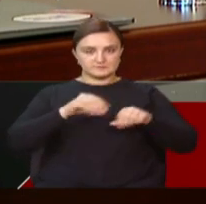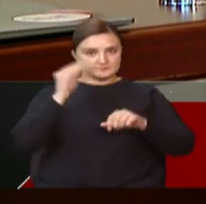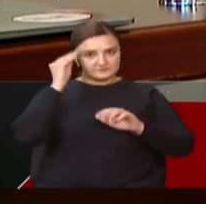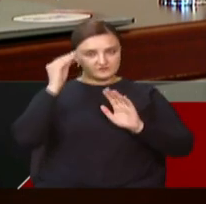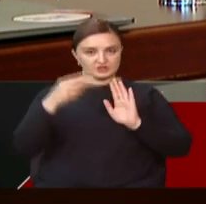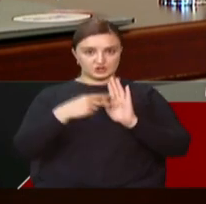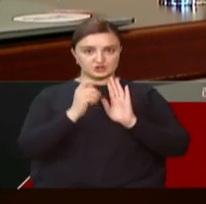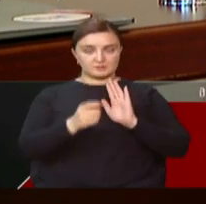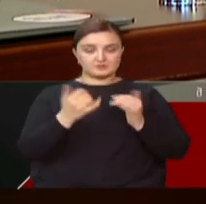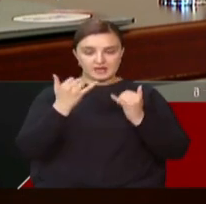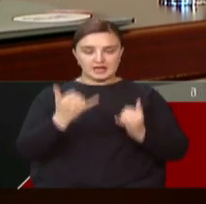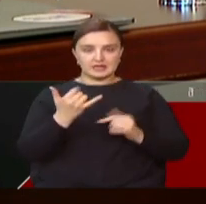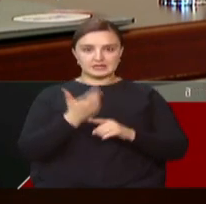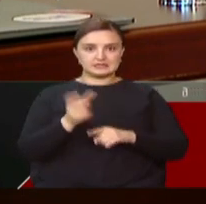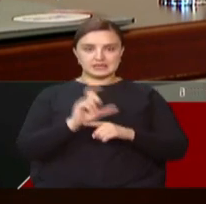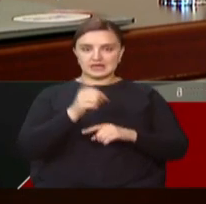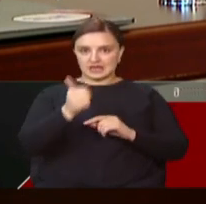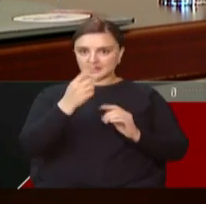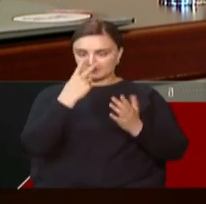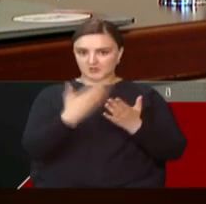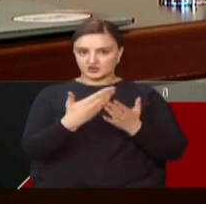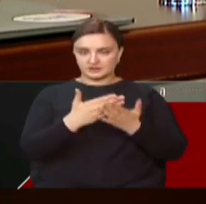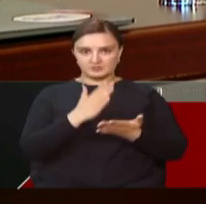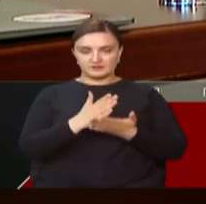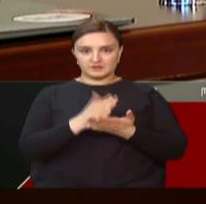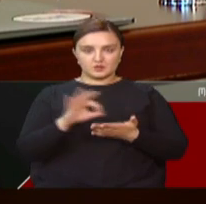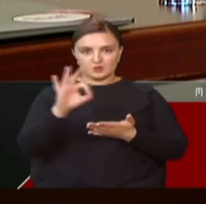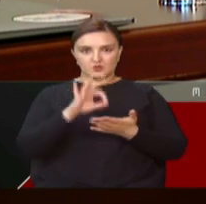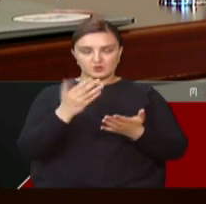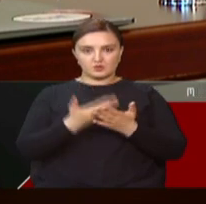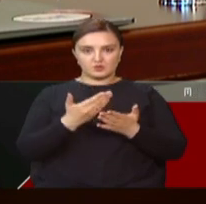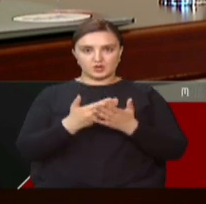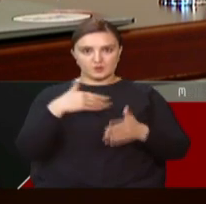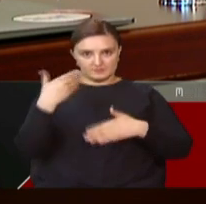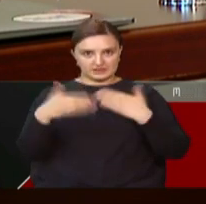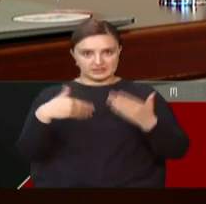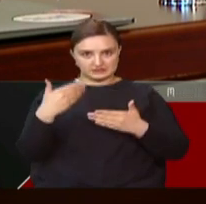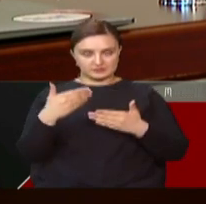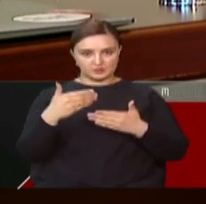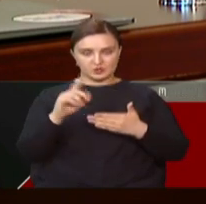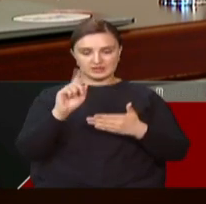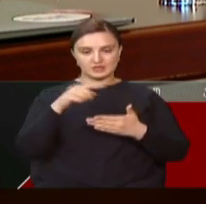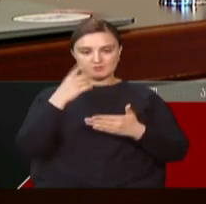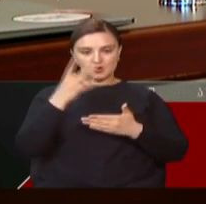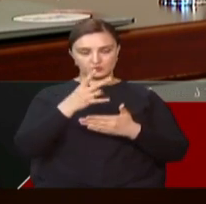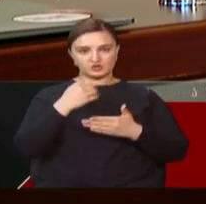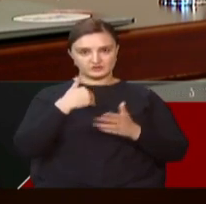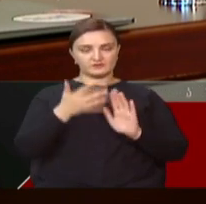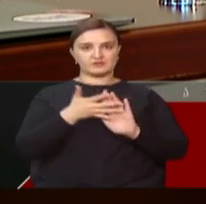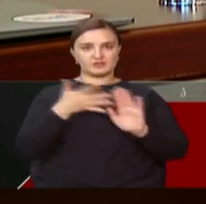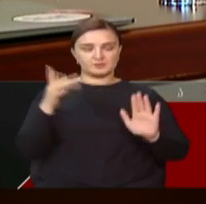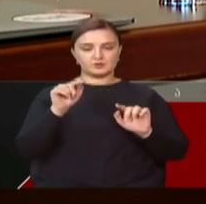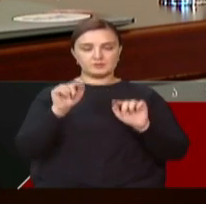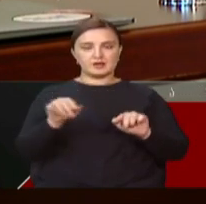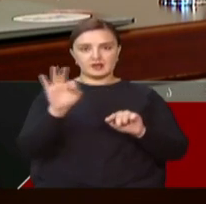რა თქმა უნდა, ჩვენ საკმაოდ კარგი მაჩვენებლები და პარამეტრები გვაქვს ამ რეკომენდაციის შესრულებისა, თუმცა რა თქმა უნდა, ვათვიცნობიერებთ, რომ